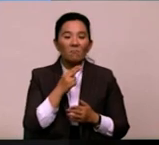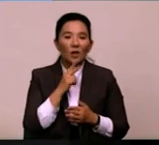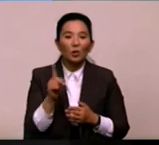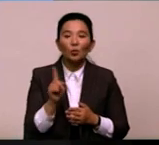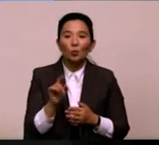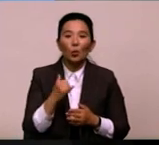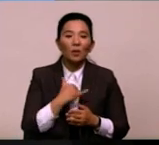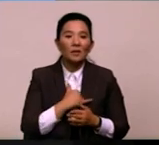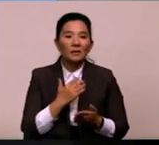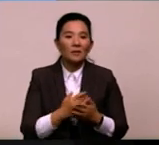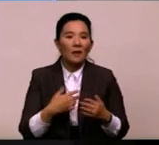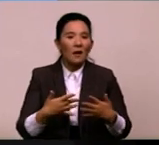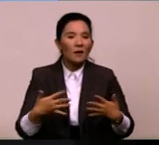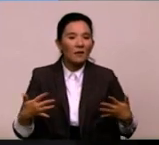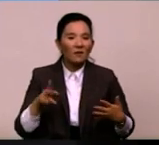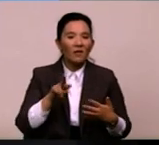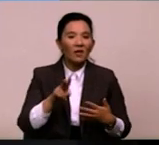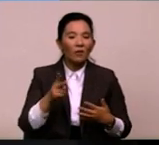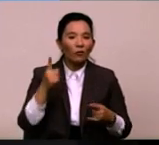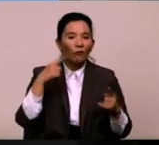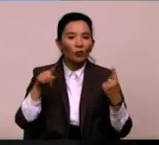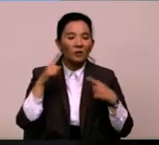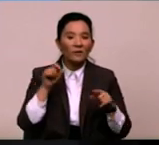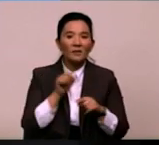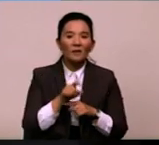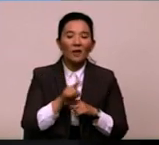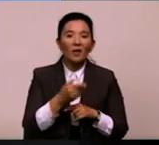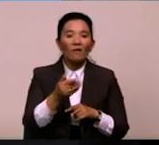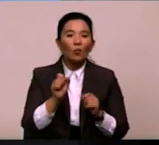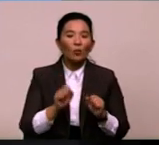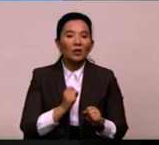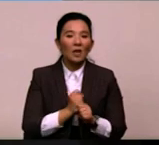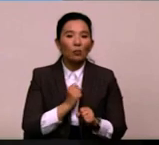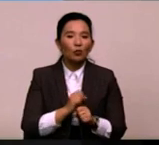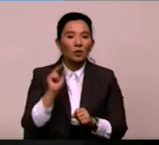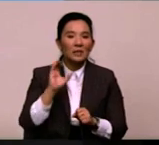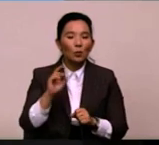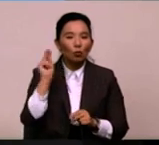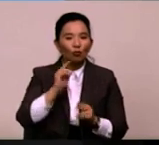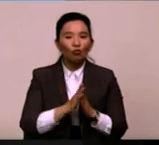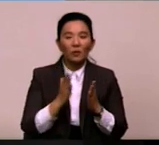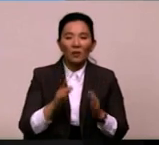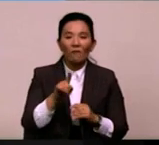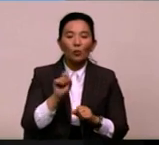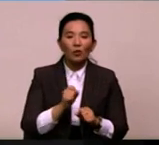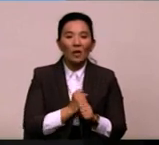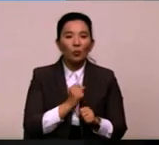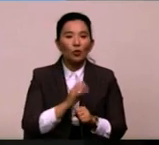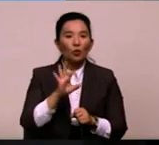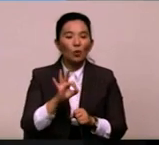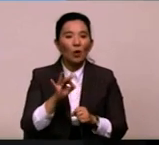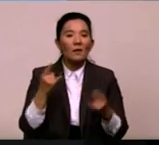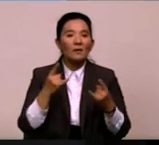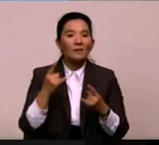нас есть разные варианты творческого задания. Вы можете работать с учебником, вы можете работать со